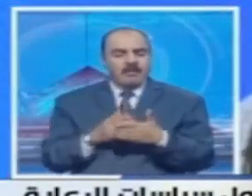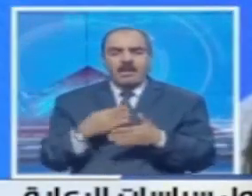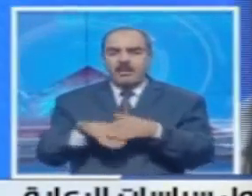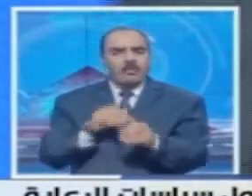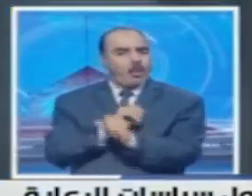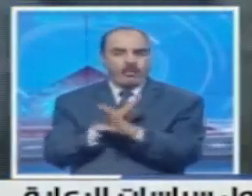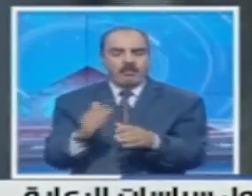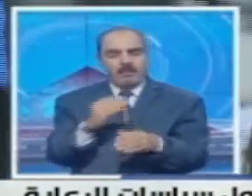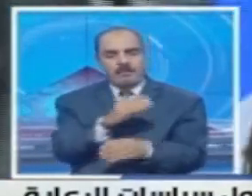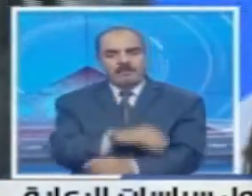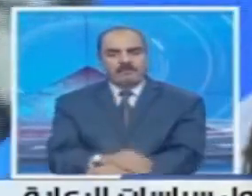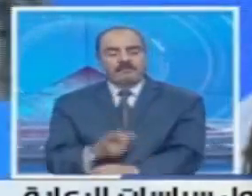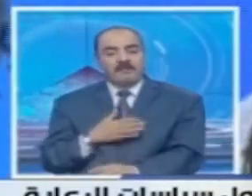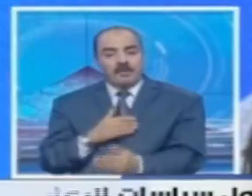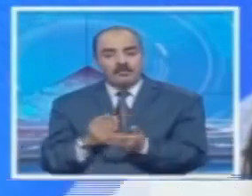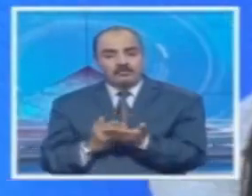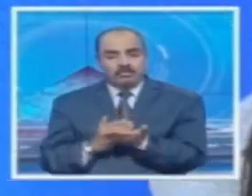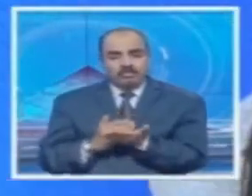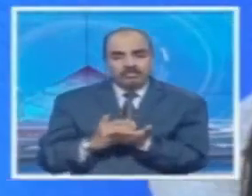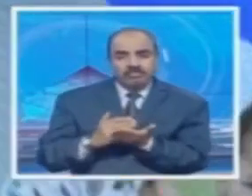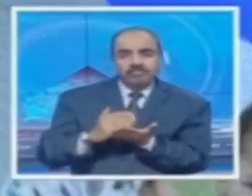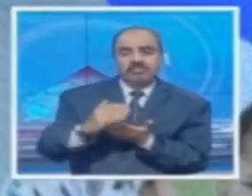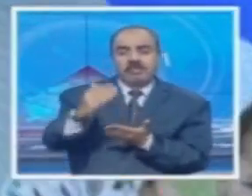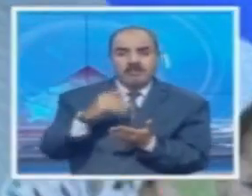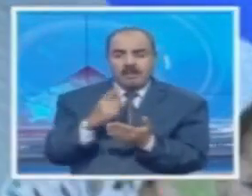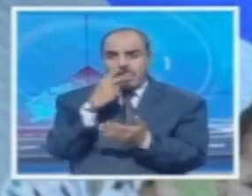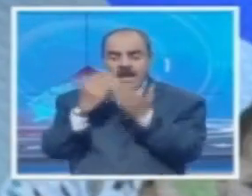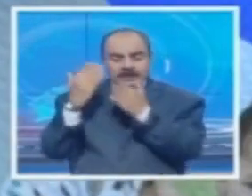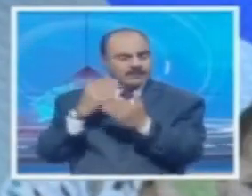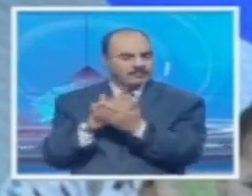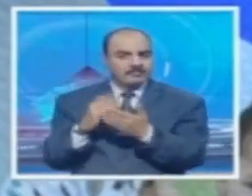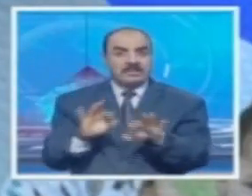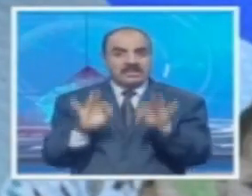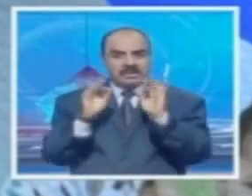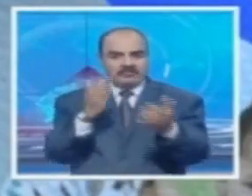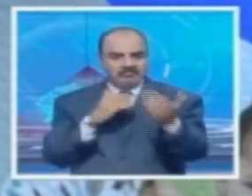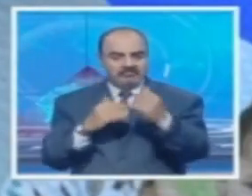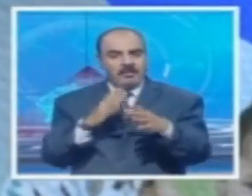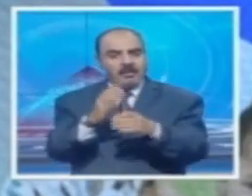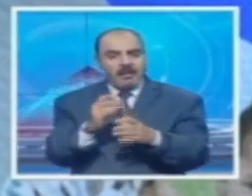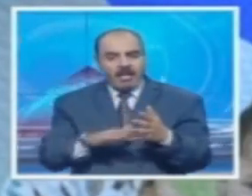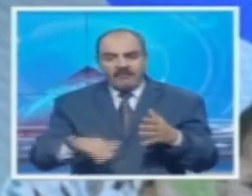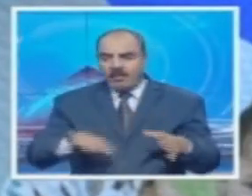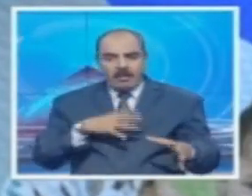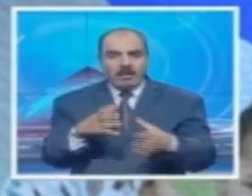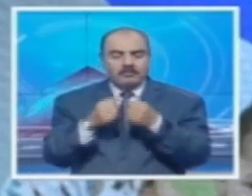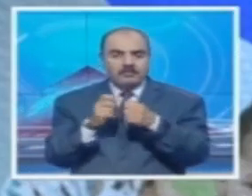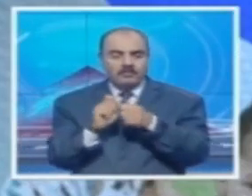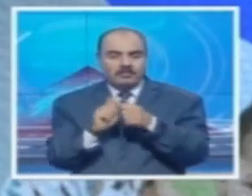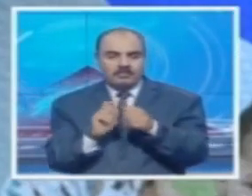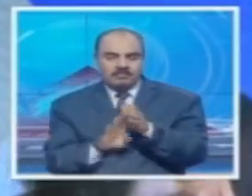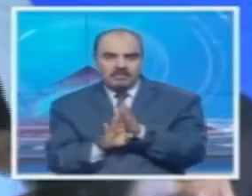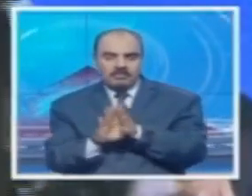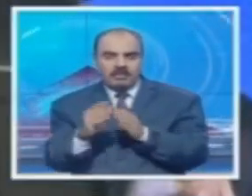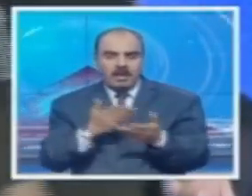عن مفهوم التنمية المستدامة، دوما ما يتم ذكر التنمية الاقتصادية، ولكن تنمية أخرى هي التنمية الاجتماعية